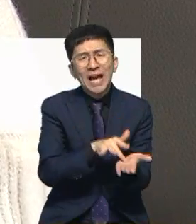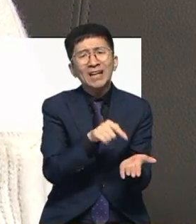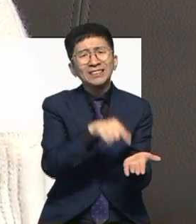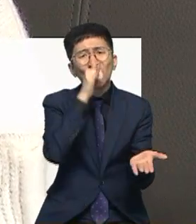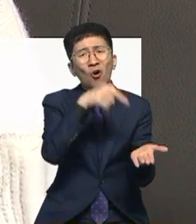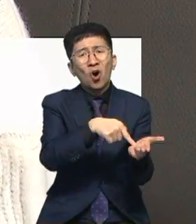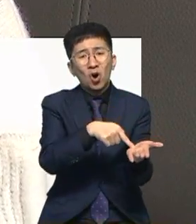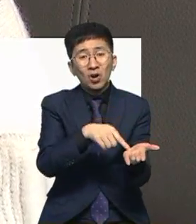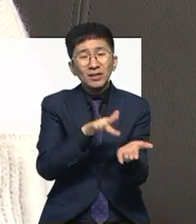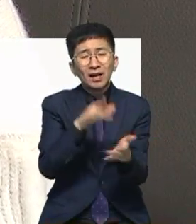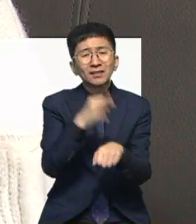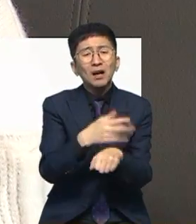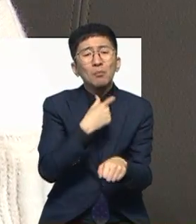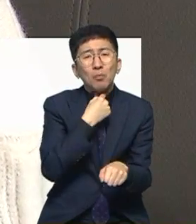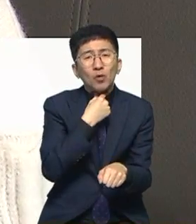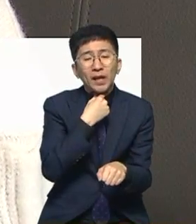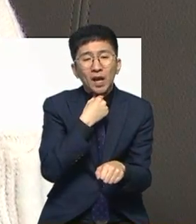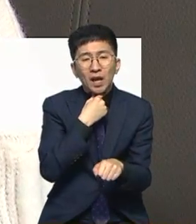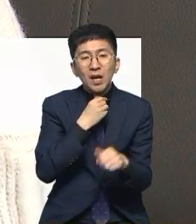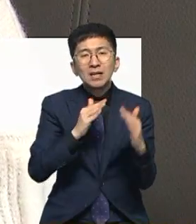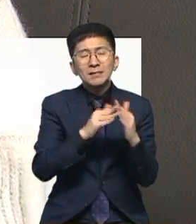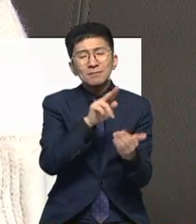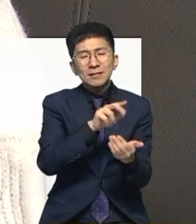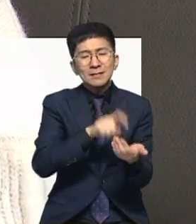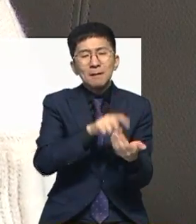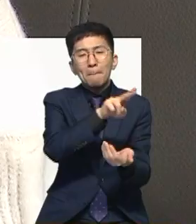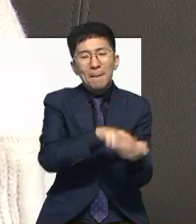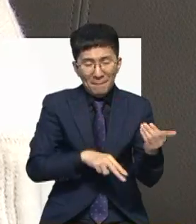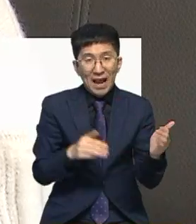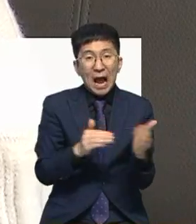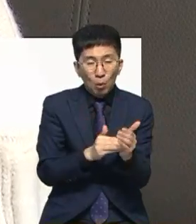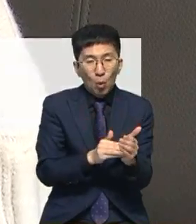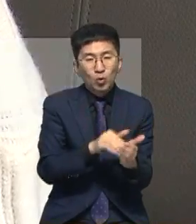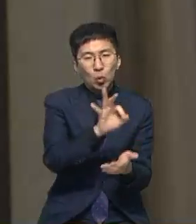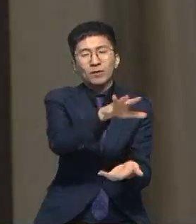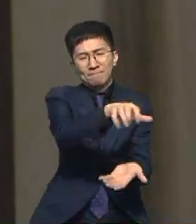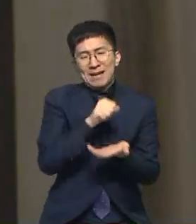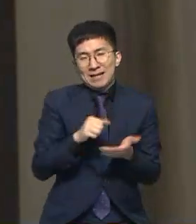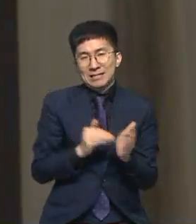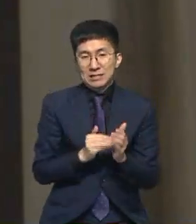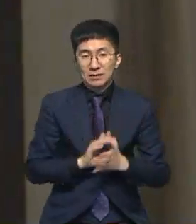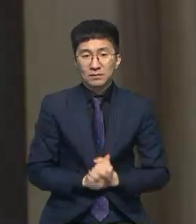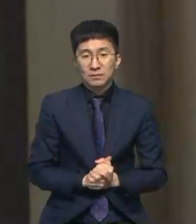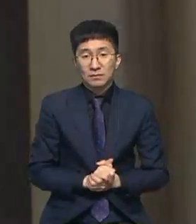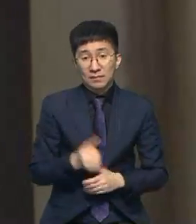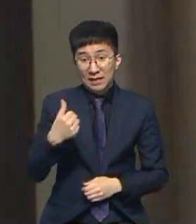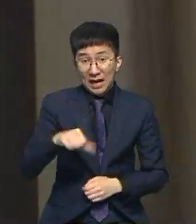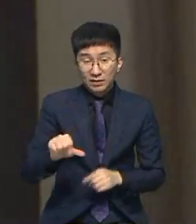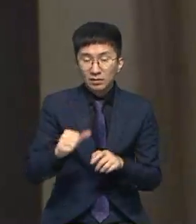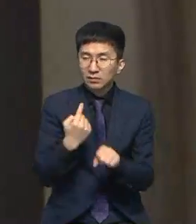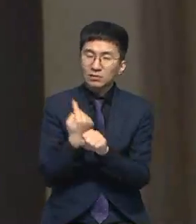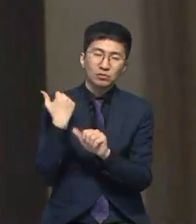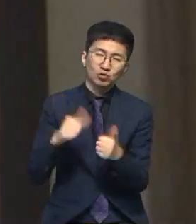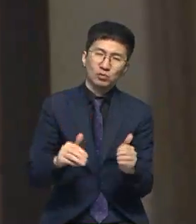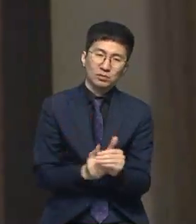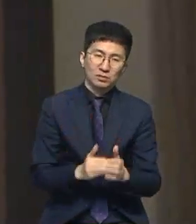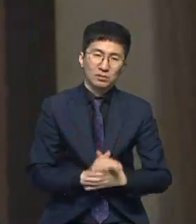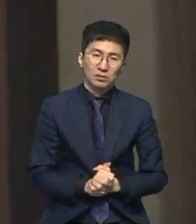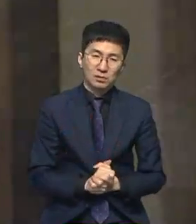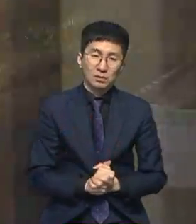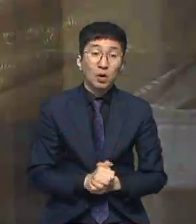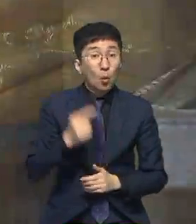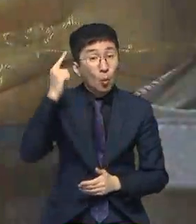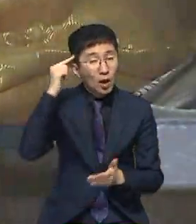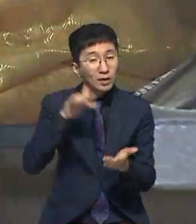저희는 급하게 집을 급매로 팔아서 비용을 마련을 했었죠. 은찬이는 지난해 숨졌습니다.